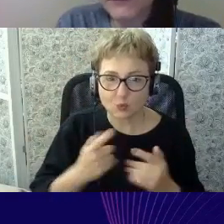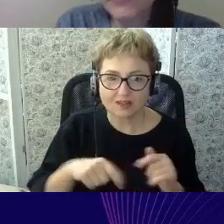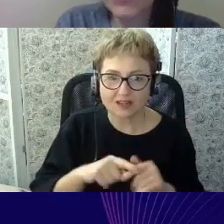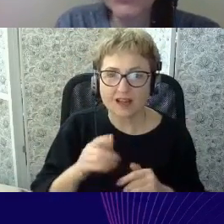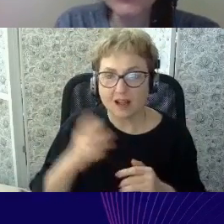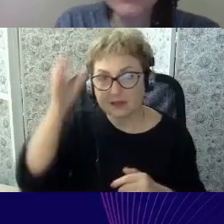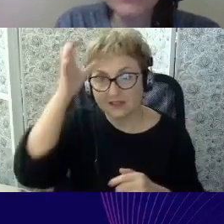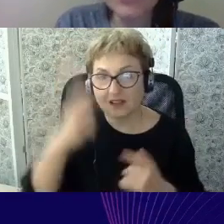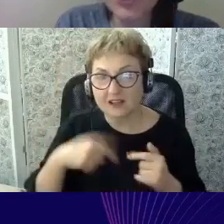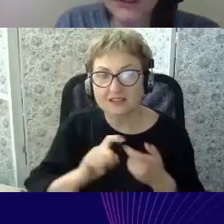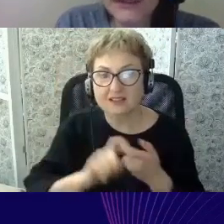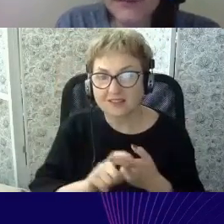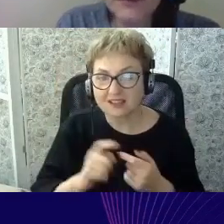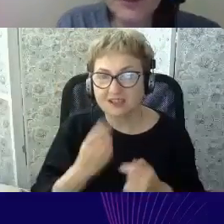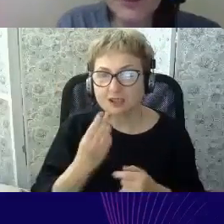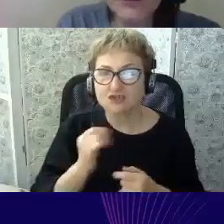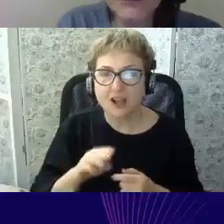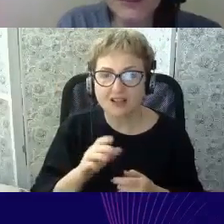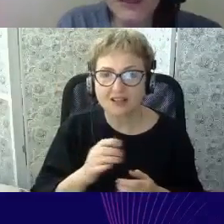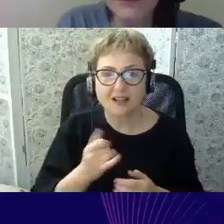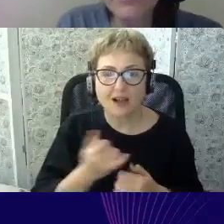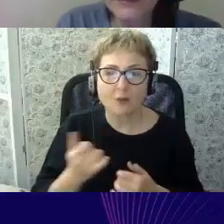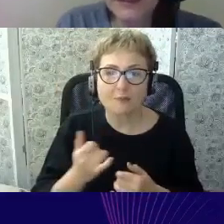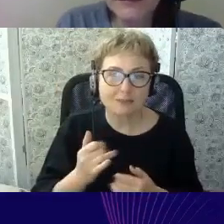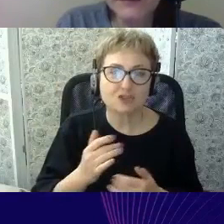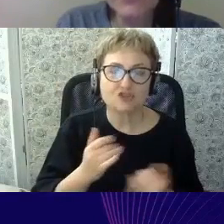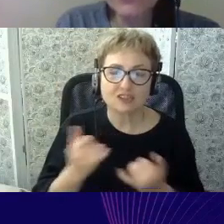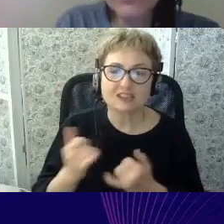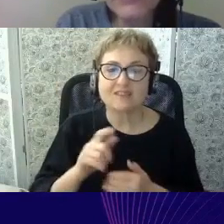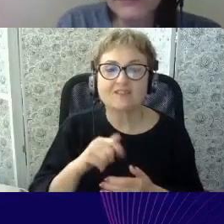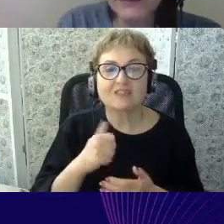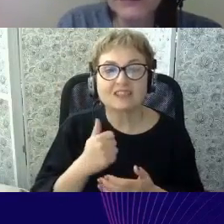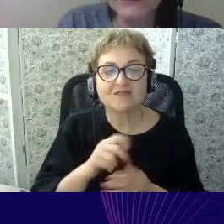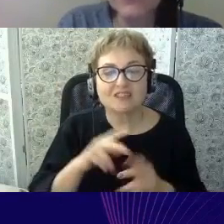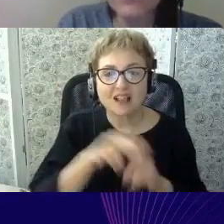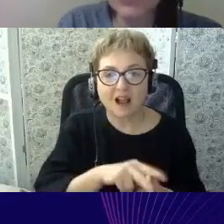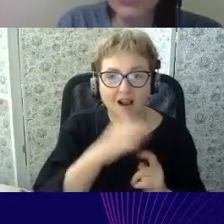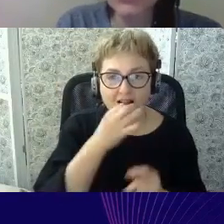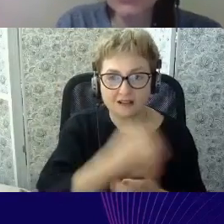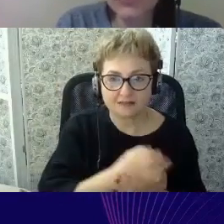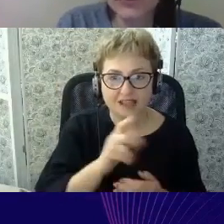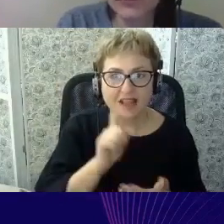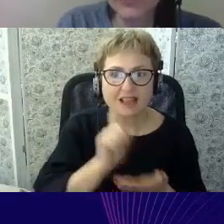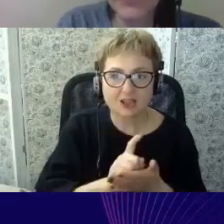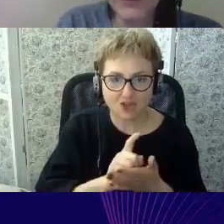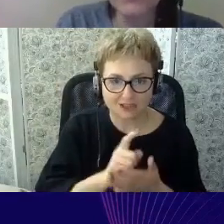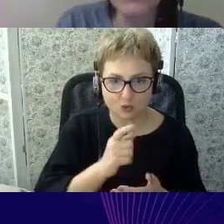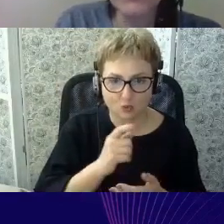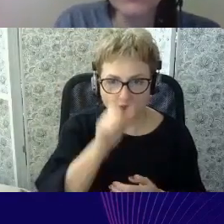образовательная организация, ну это, конечно, зависит от штатной обеспеченности, возлагает данные функции на соответствующее должностное